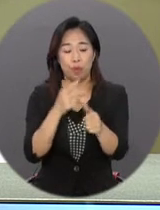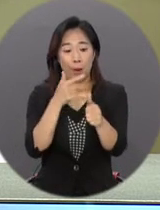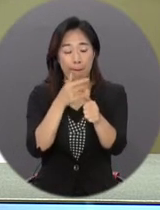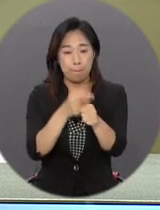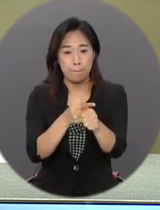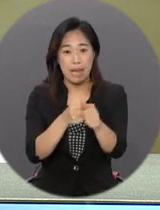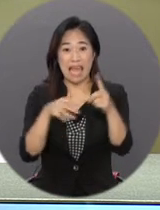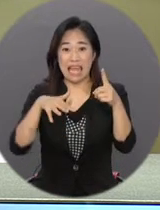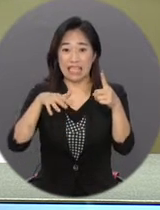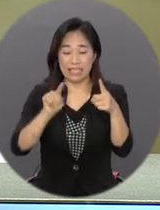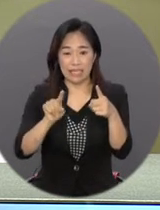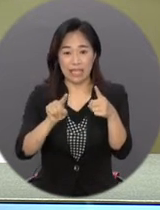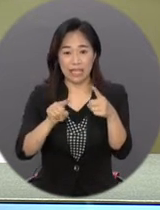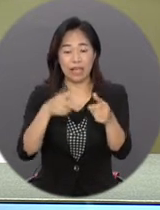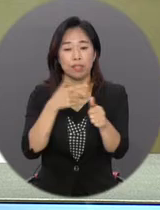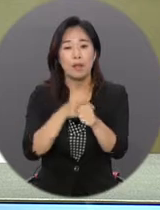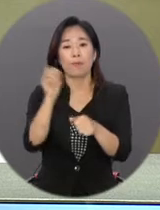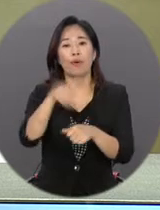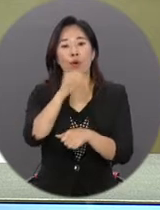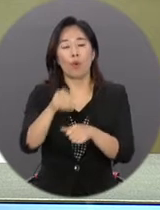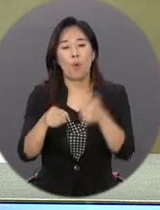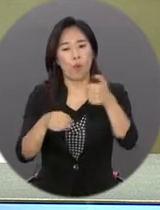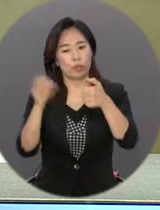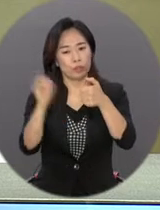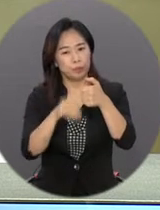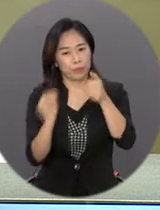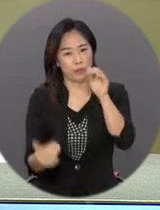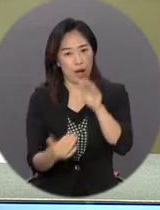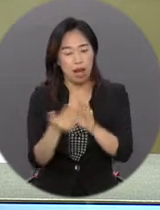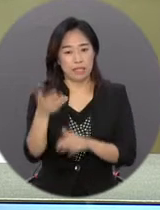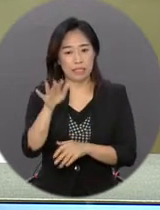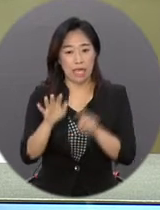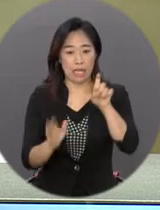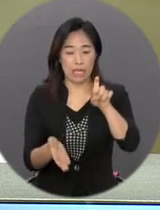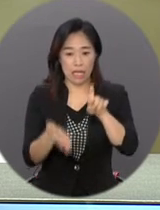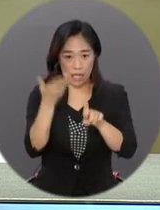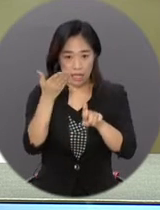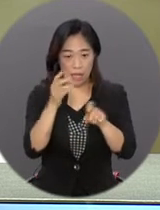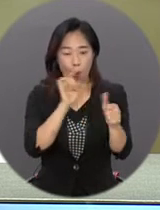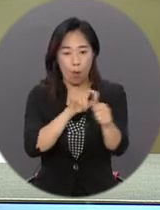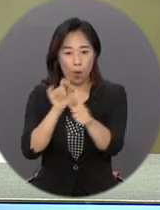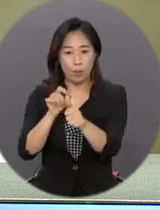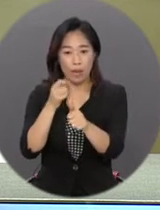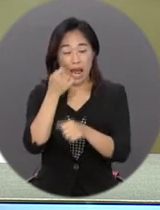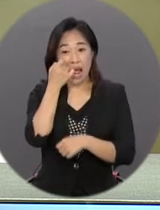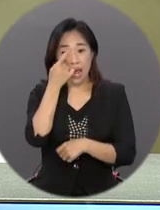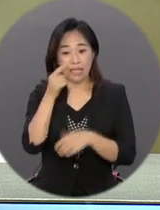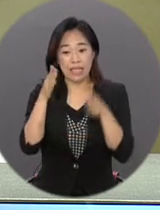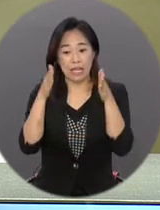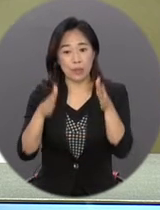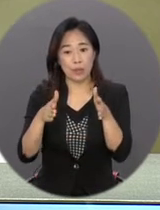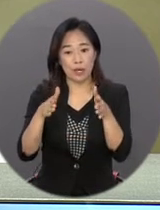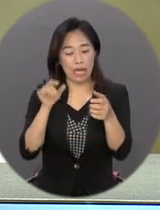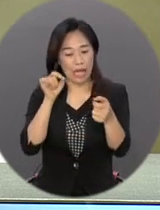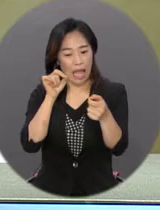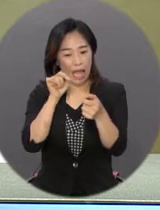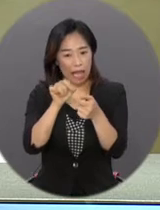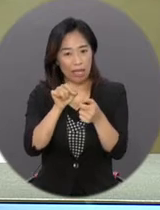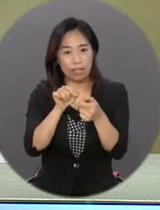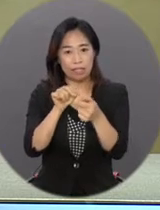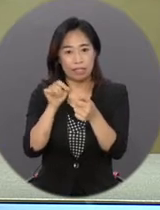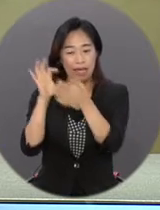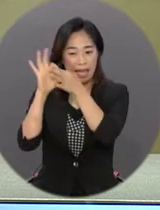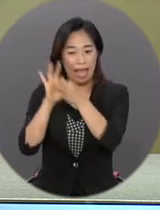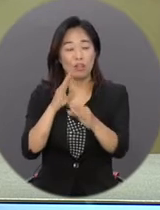1차 접종률이 50%에 육박했지만 두 자릿수 확산세는 한 달 가까이 이어지고 있습니다. 윤근수 기자가